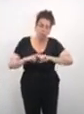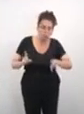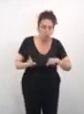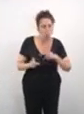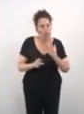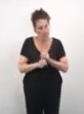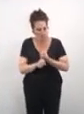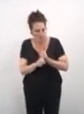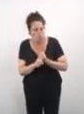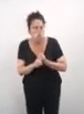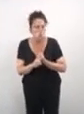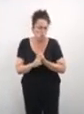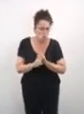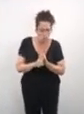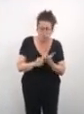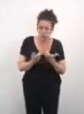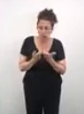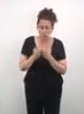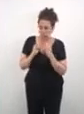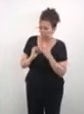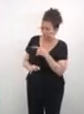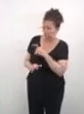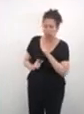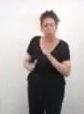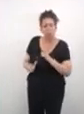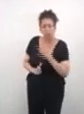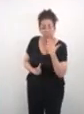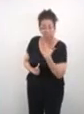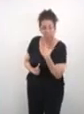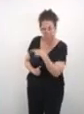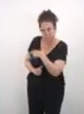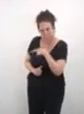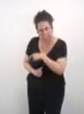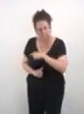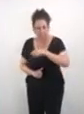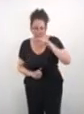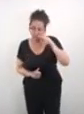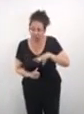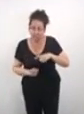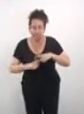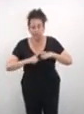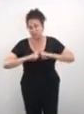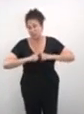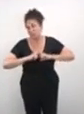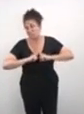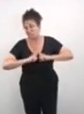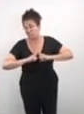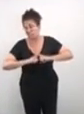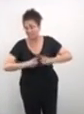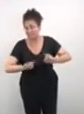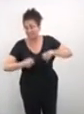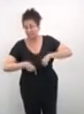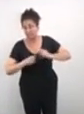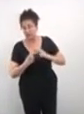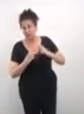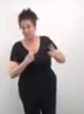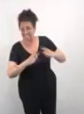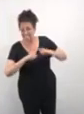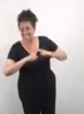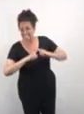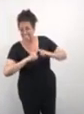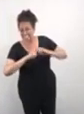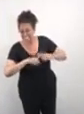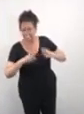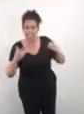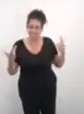collègue d'avoir passé le temps qu'il y a consacré, qui ont été longuement négociés avec les représentants de l'État, pour vous présenter aujourd'hui